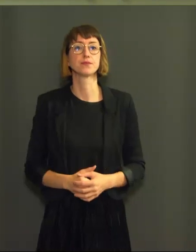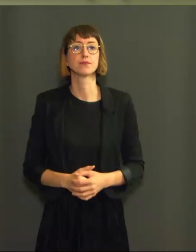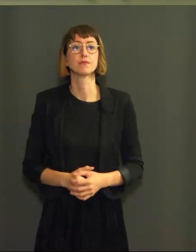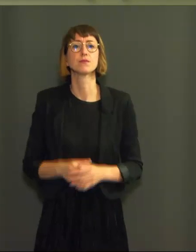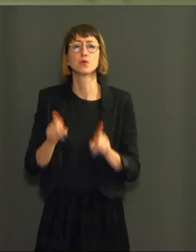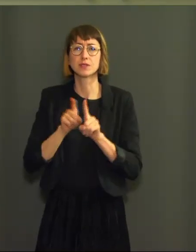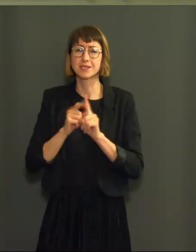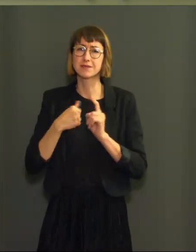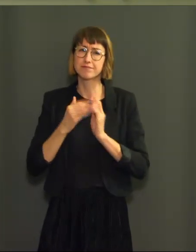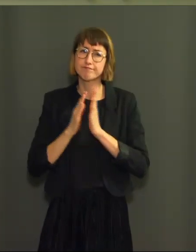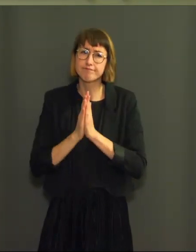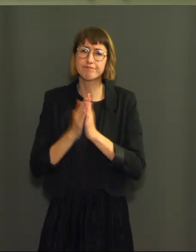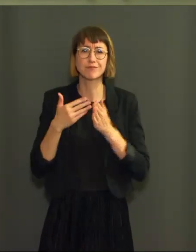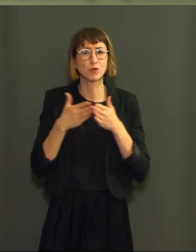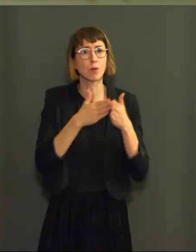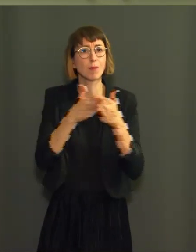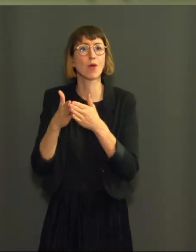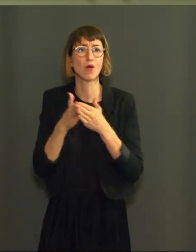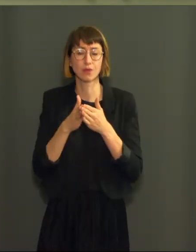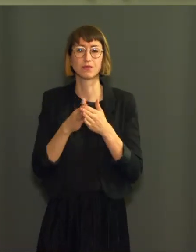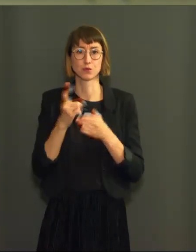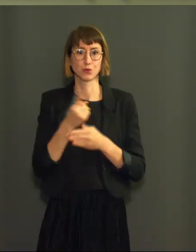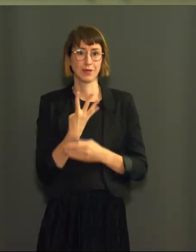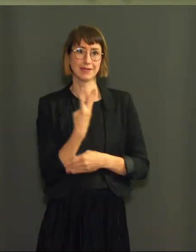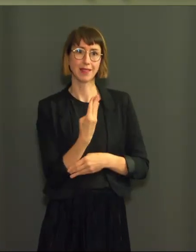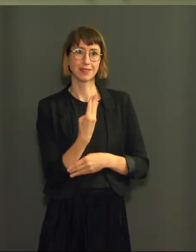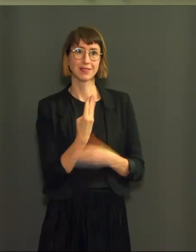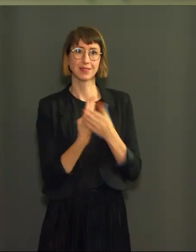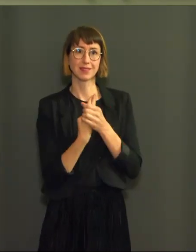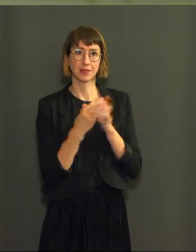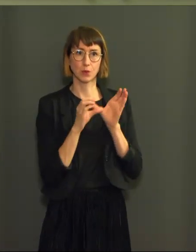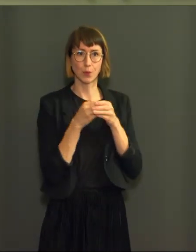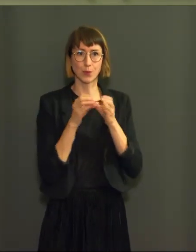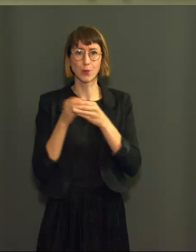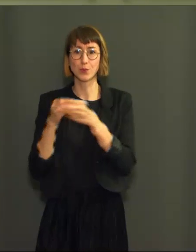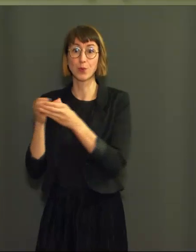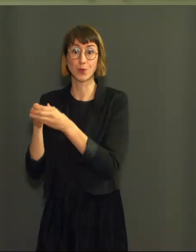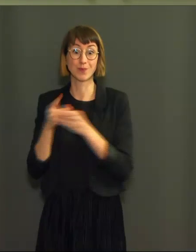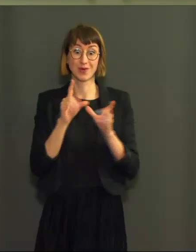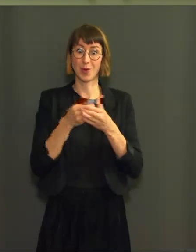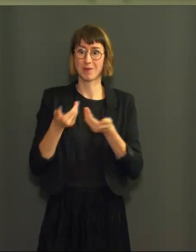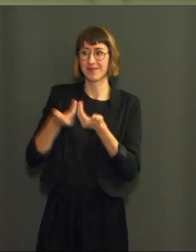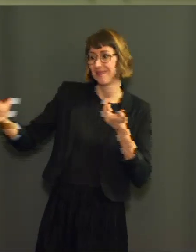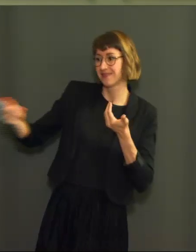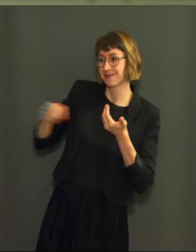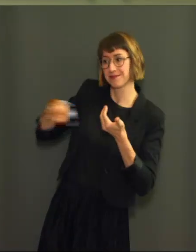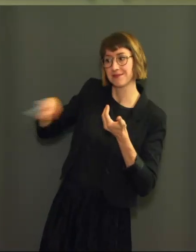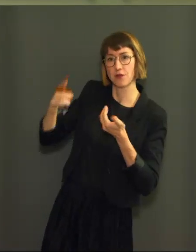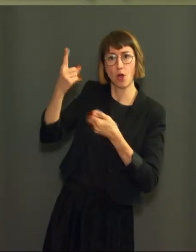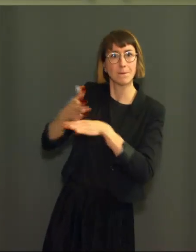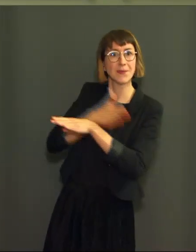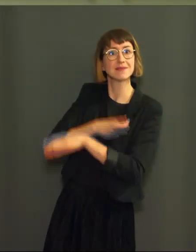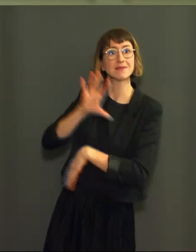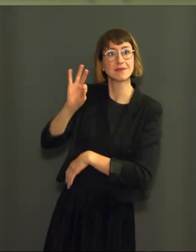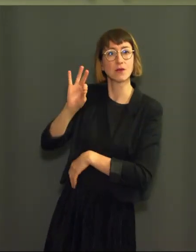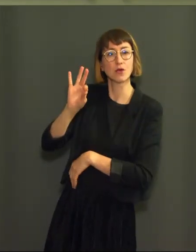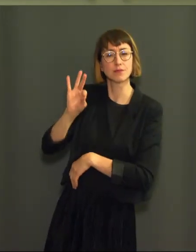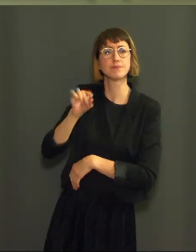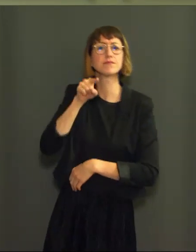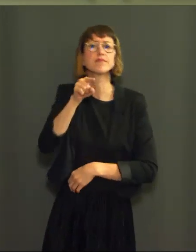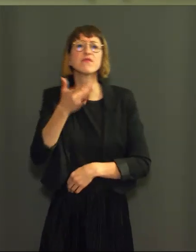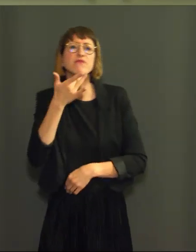distance de 1,5 m entre les groupes. Si vous souhaitez pouvoir commander des boissons, il vous faudra, ou à manger, il vous faudra